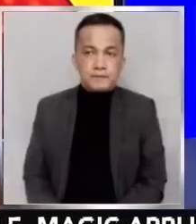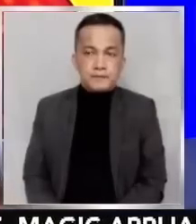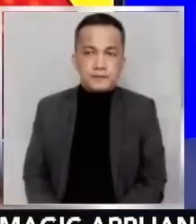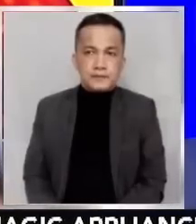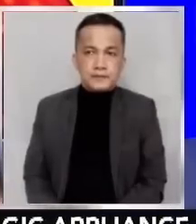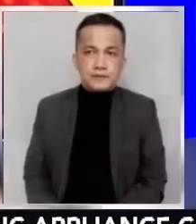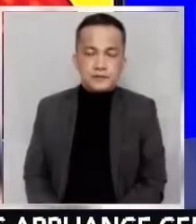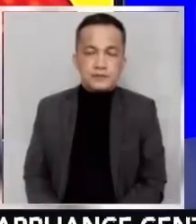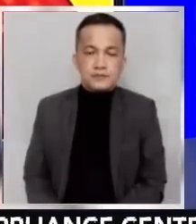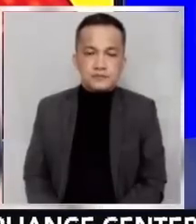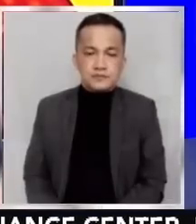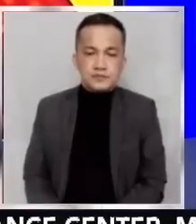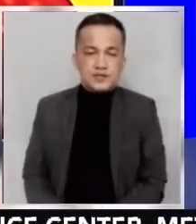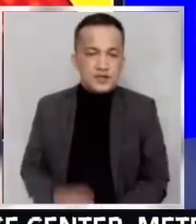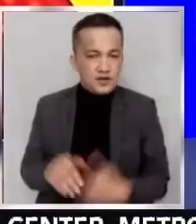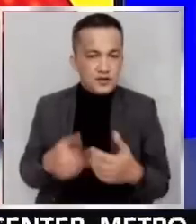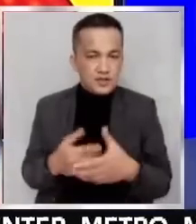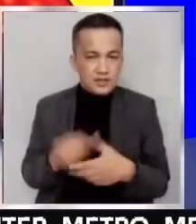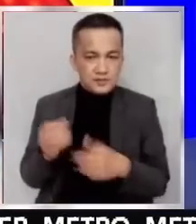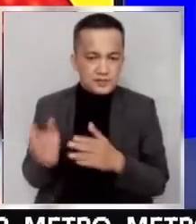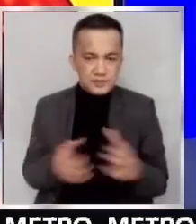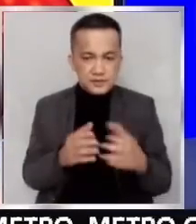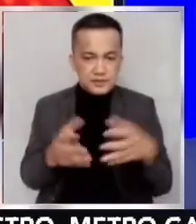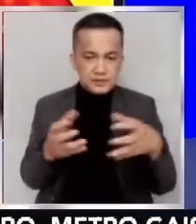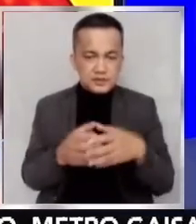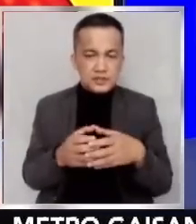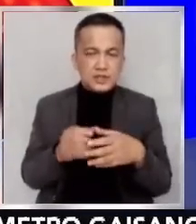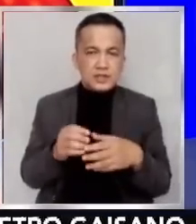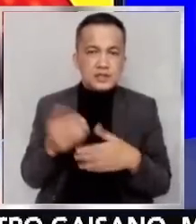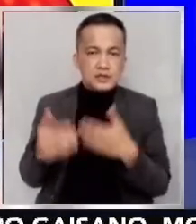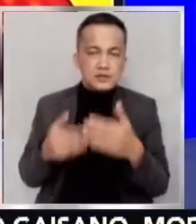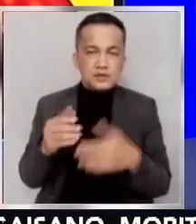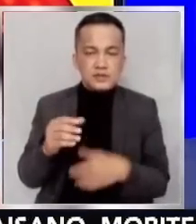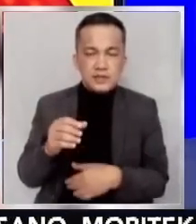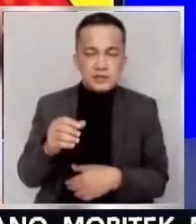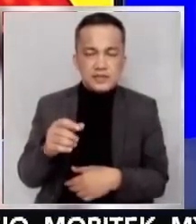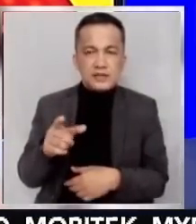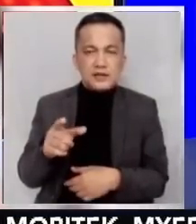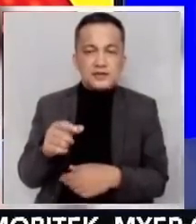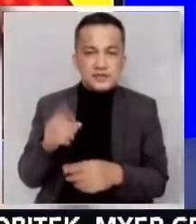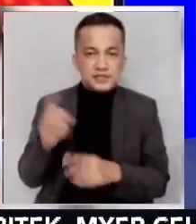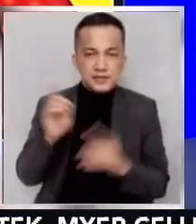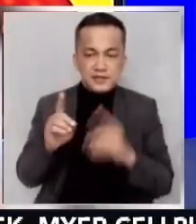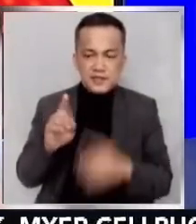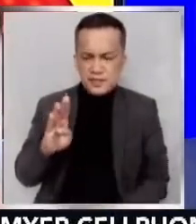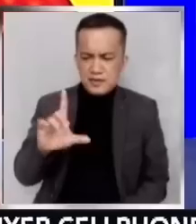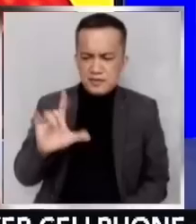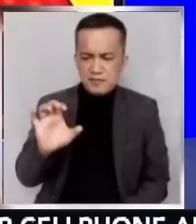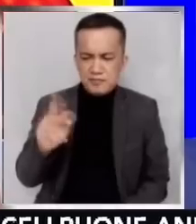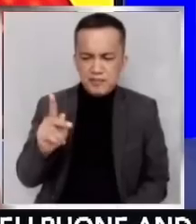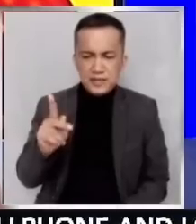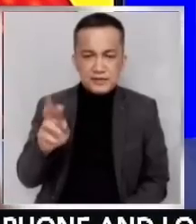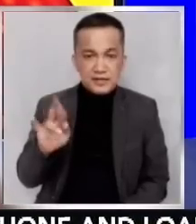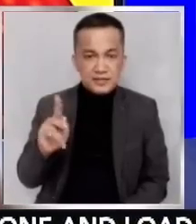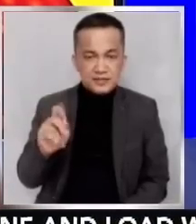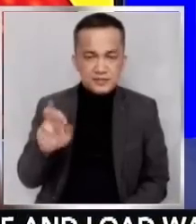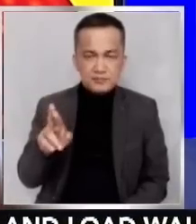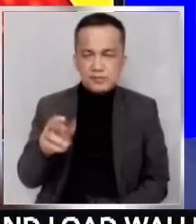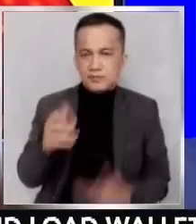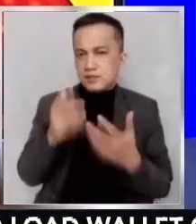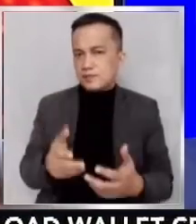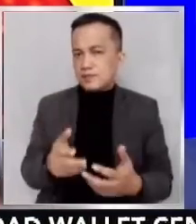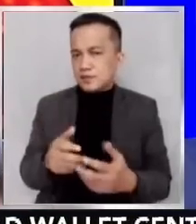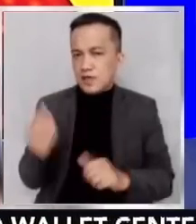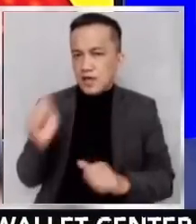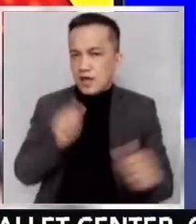All out na ang paghahanda ng cast ng upcoming Kapuso series na Black Rider para sa matitindi at bigating action scenes. Ang ilang